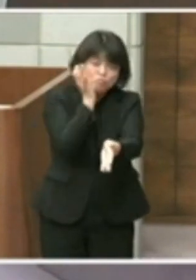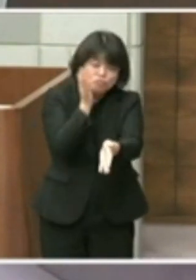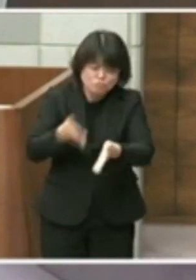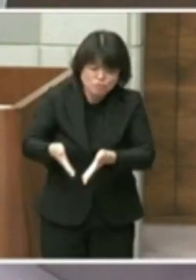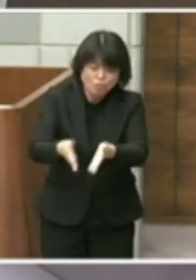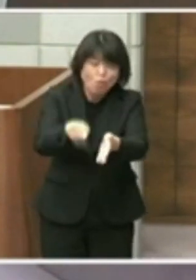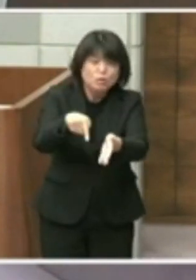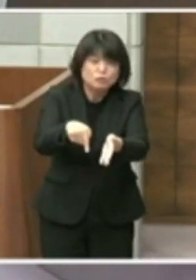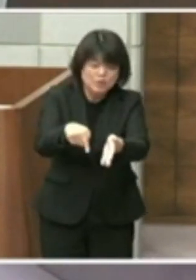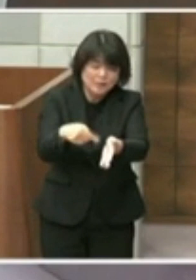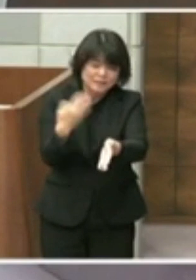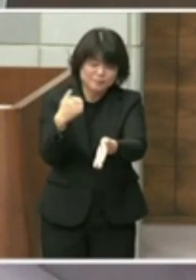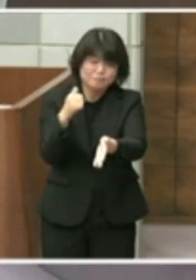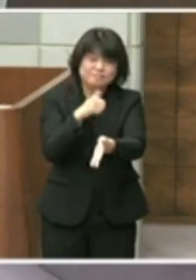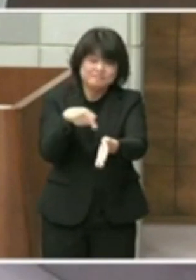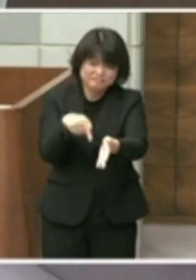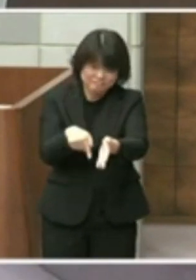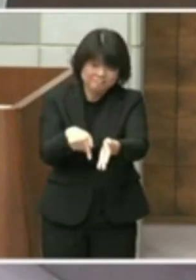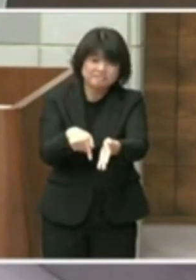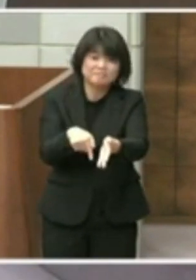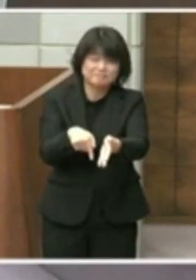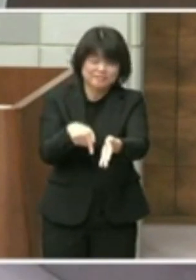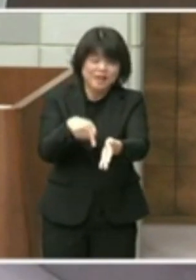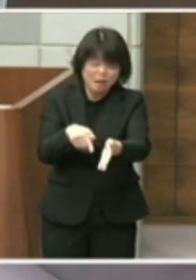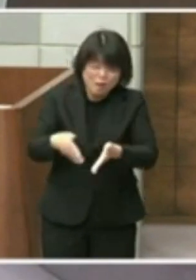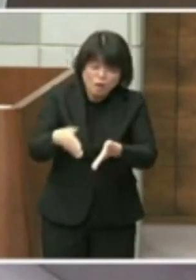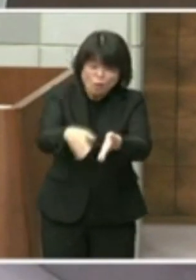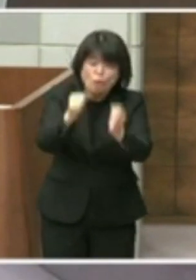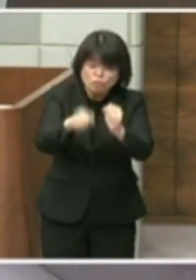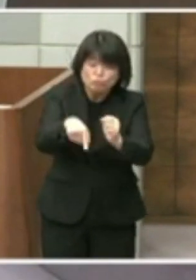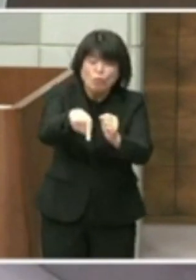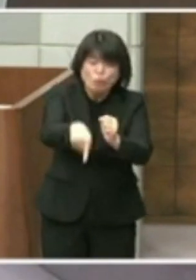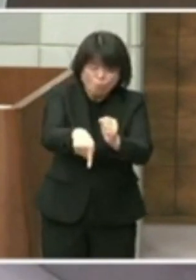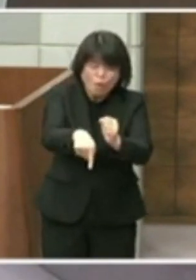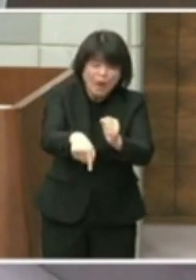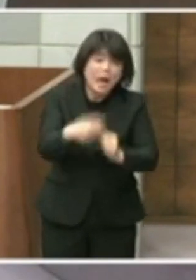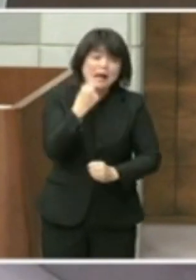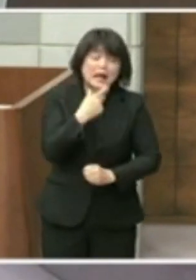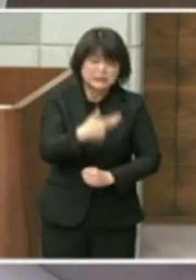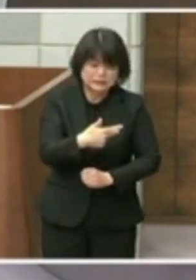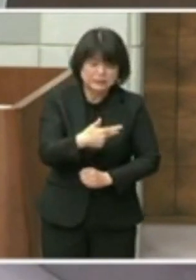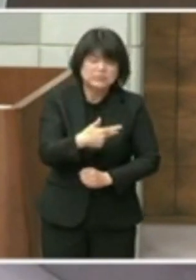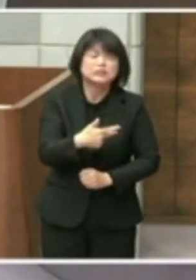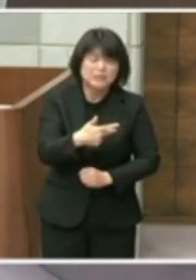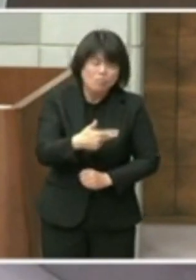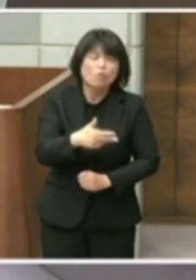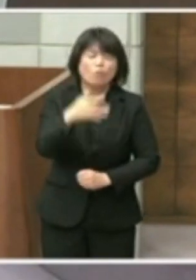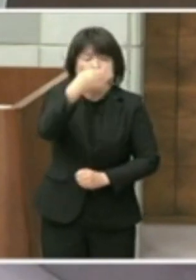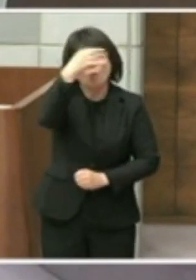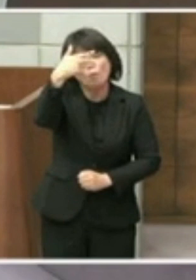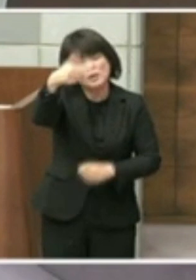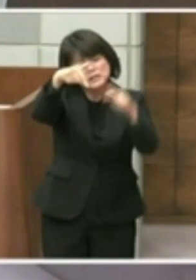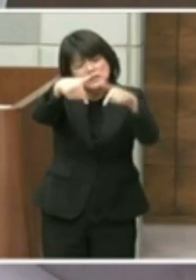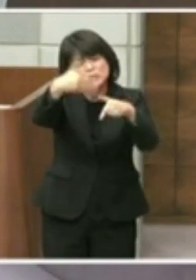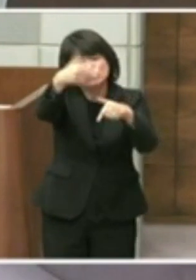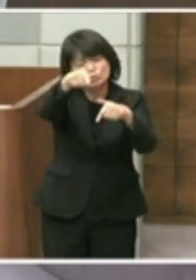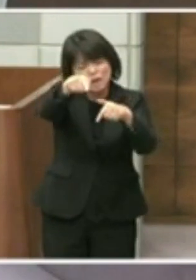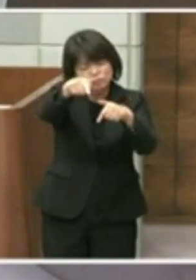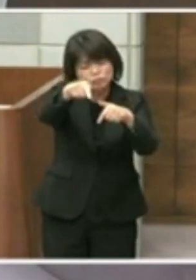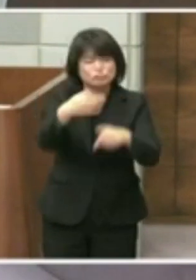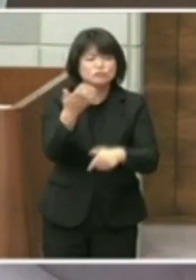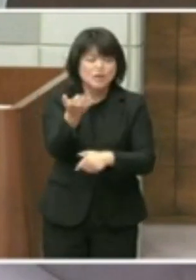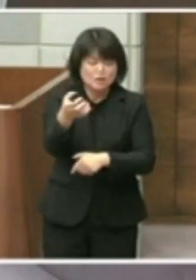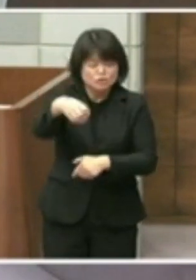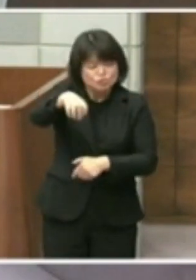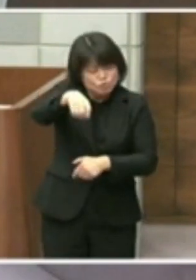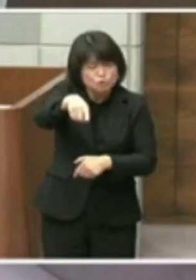ほどご紹介もありました受益地は明石市にありますけれども、神戸市西区に位置しておりまして、これまで水道事業として長